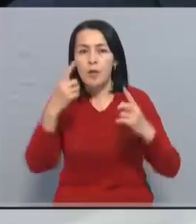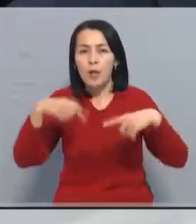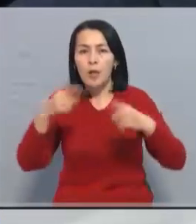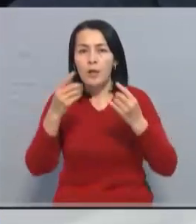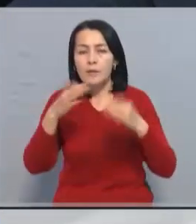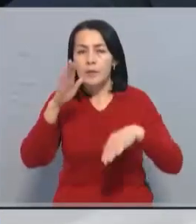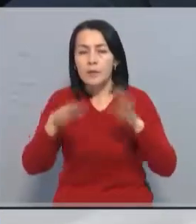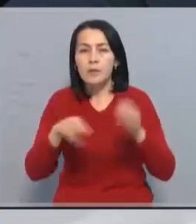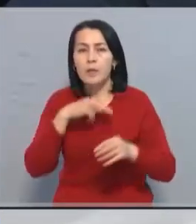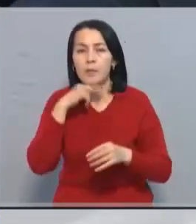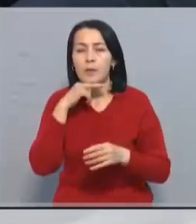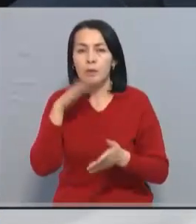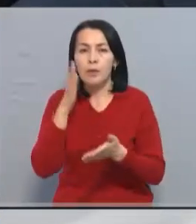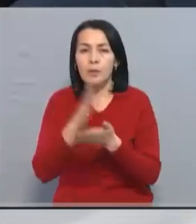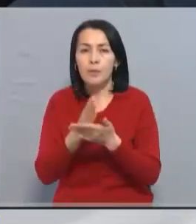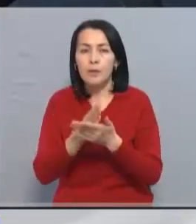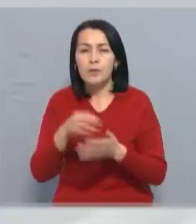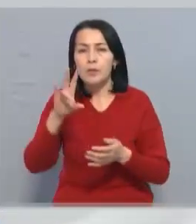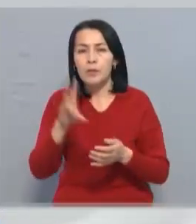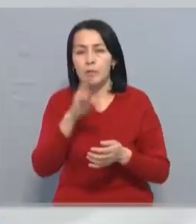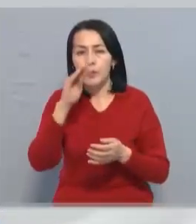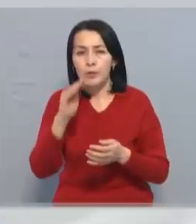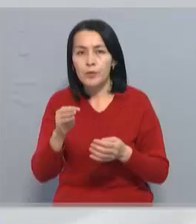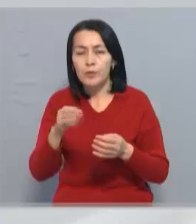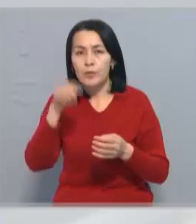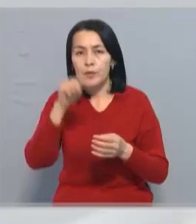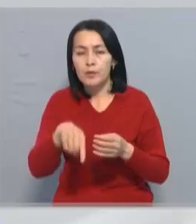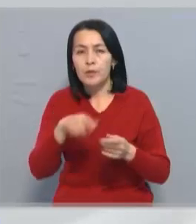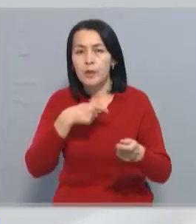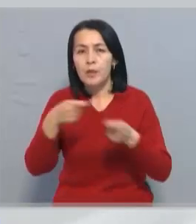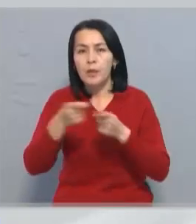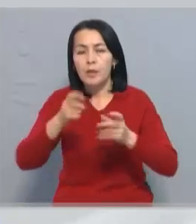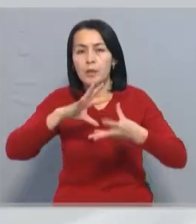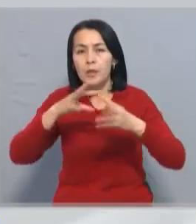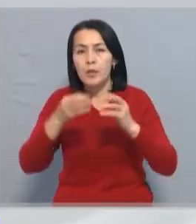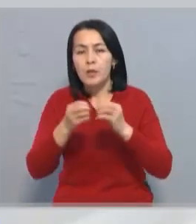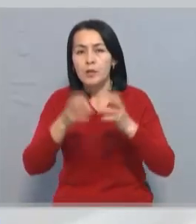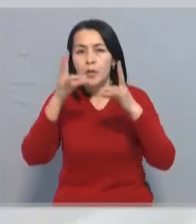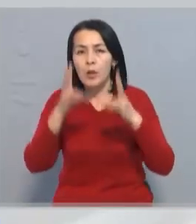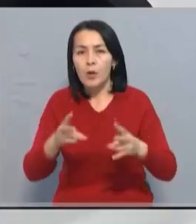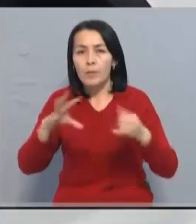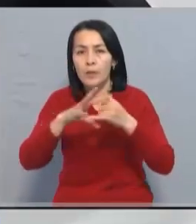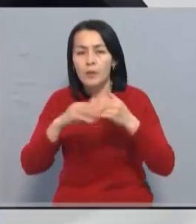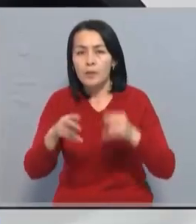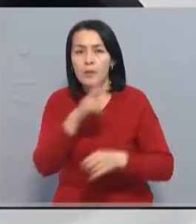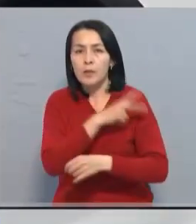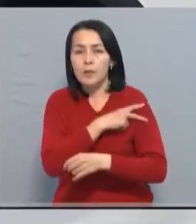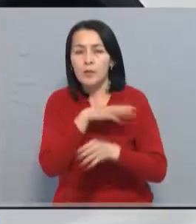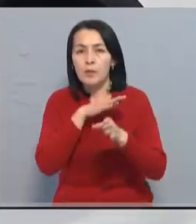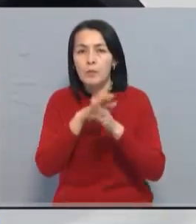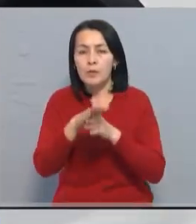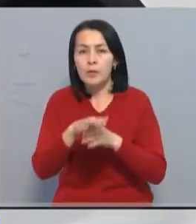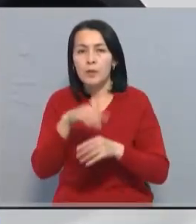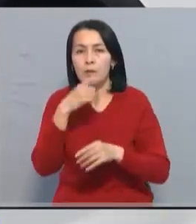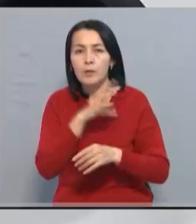жағдай ерекше бақылауға алынғанын айтқан Нұрғали Жүнісов, жергілікті әкімдіктермен бірлесіп қауіпті жерлерге кезекшілік ұйымдастырылуда